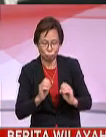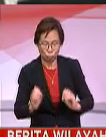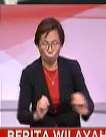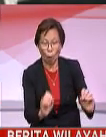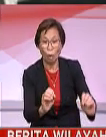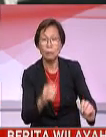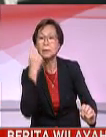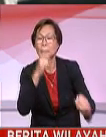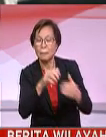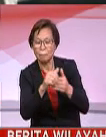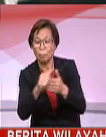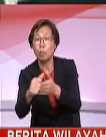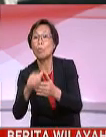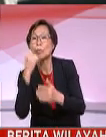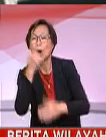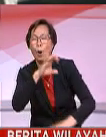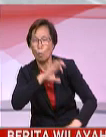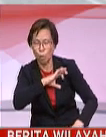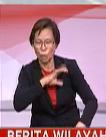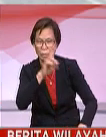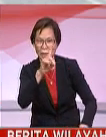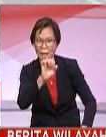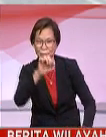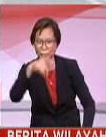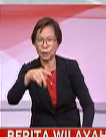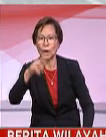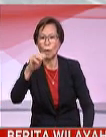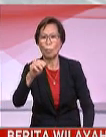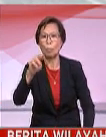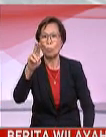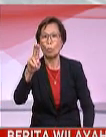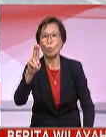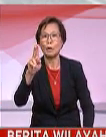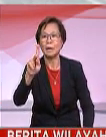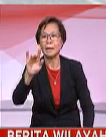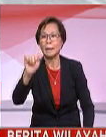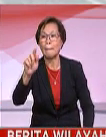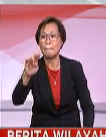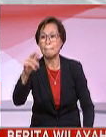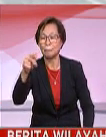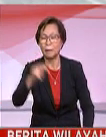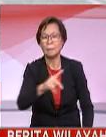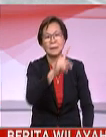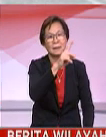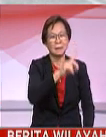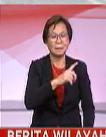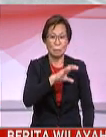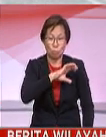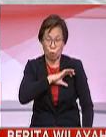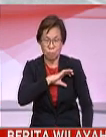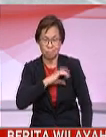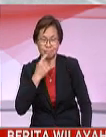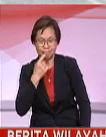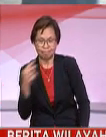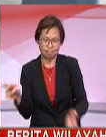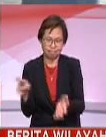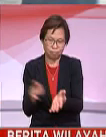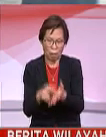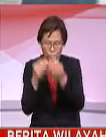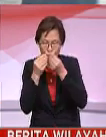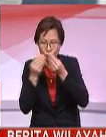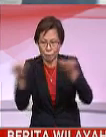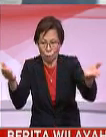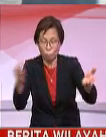Ketua Polis Daerah Padang Terap, DSP Mulkiaman Manzar. DSP Mulkiaman menerusi kenyataan